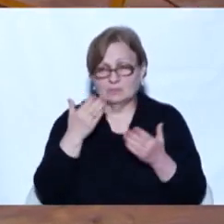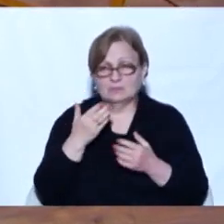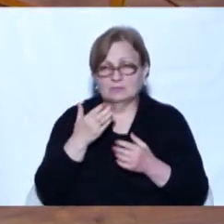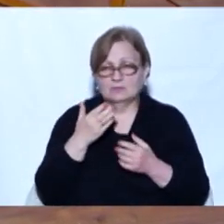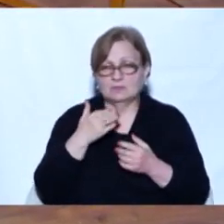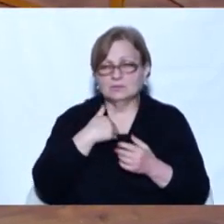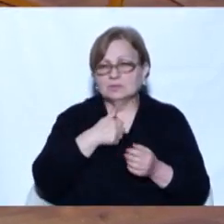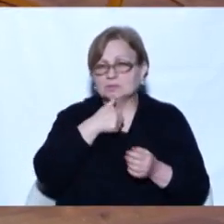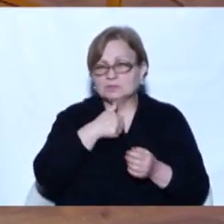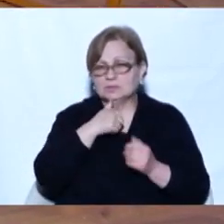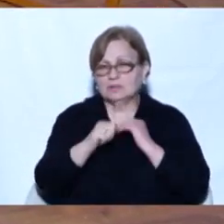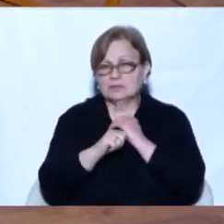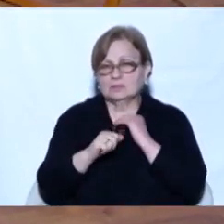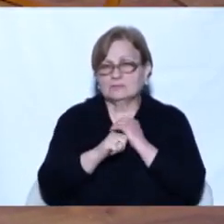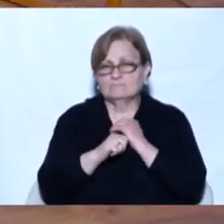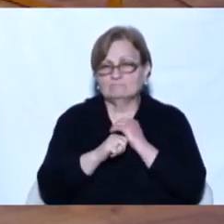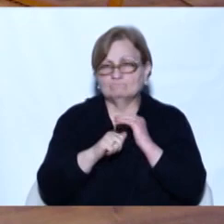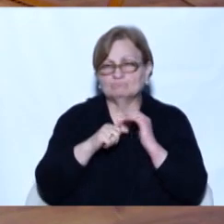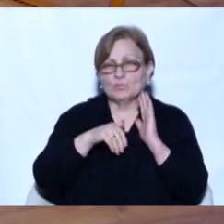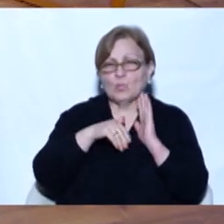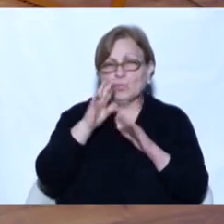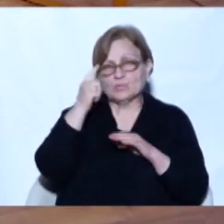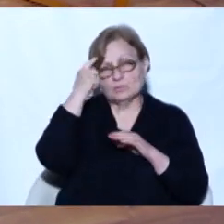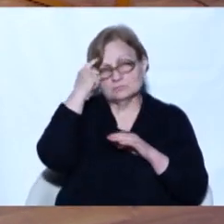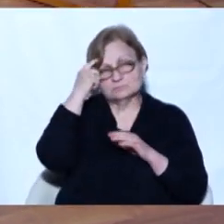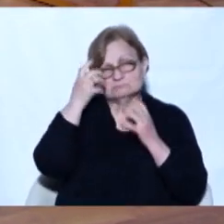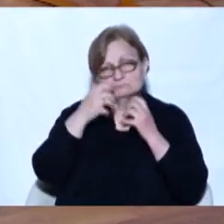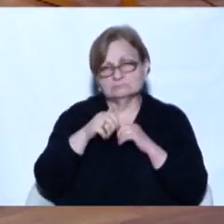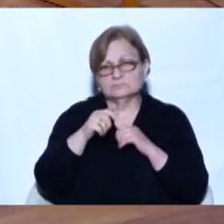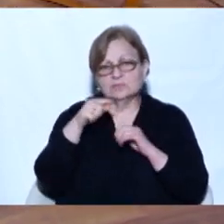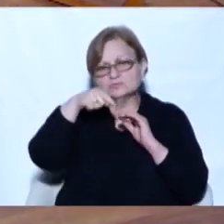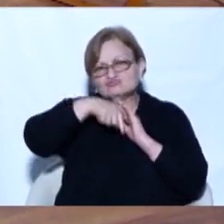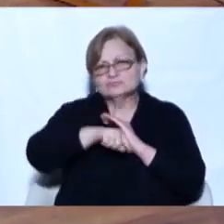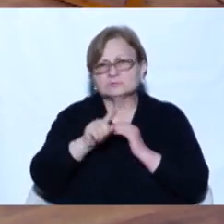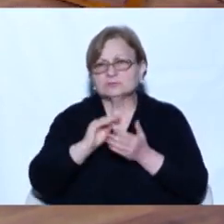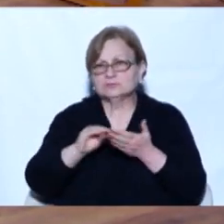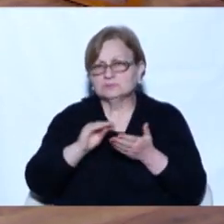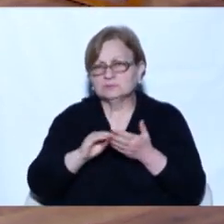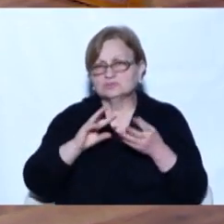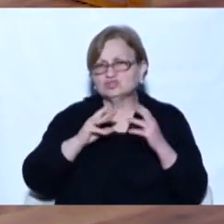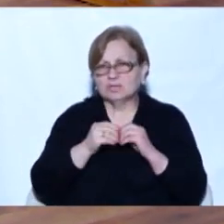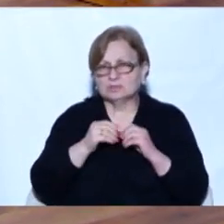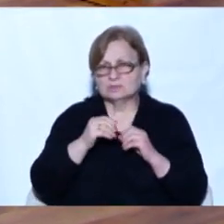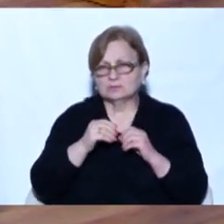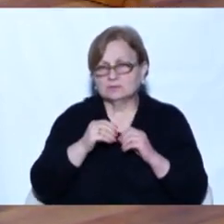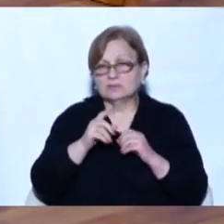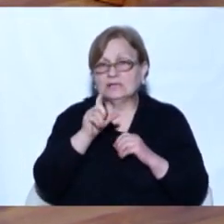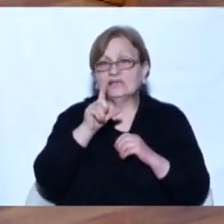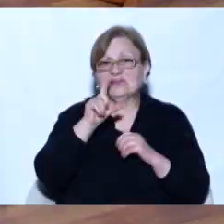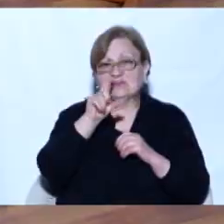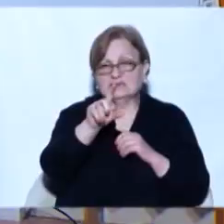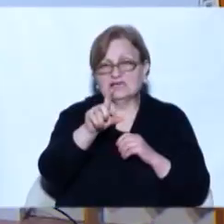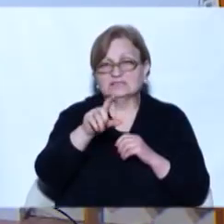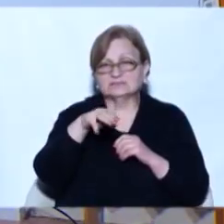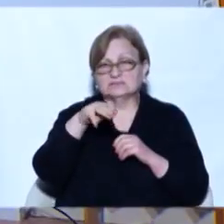ჩვენი გამოცდილება გვეხმარება, რომ უკეთ გავიაზროთ შინაარსი. მოდი ასე დავარქვათ: ტექსტი და